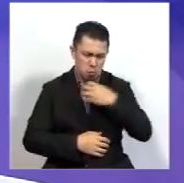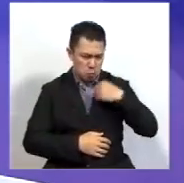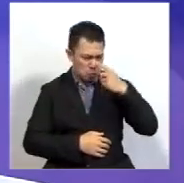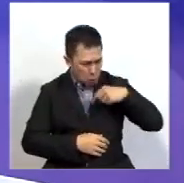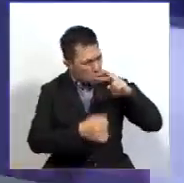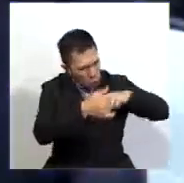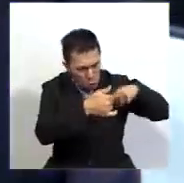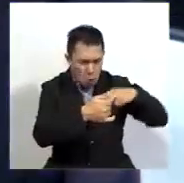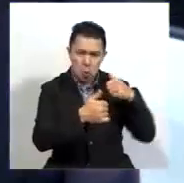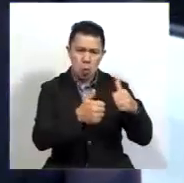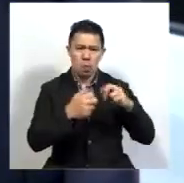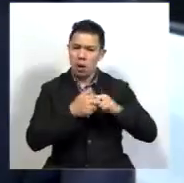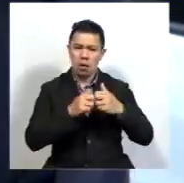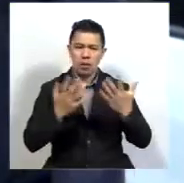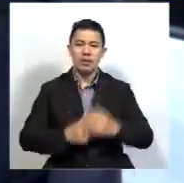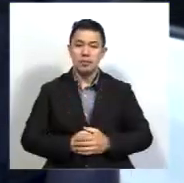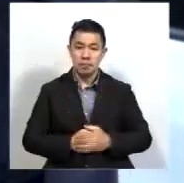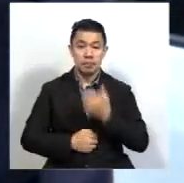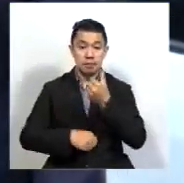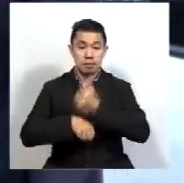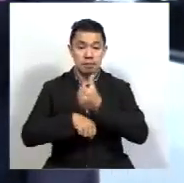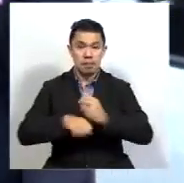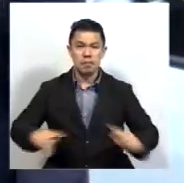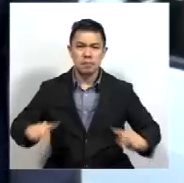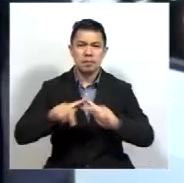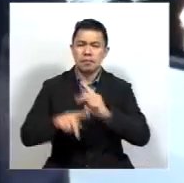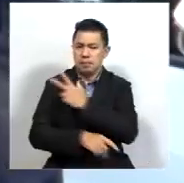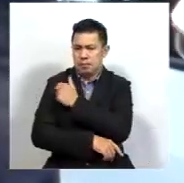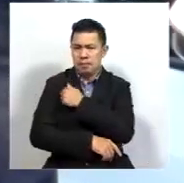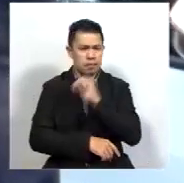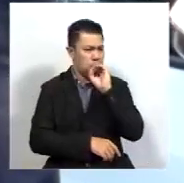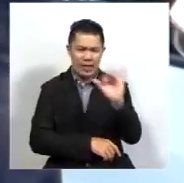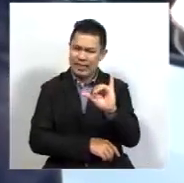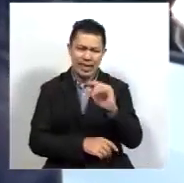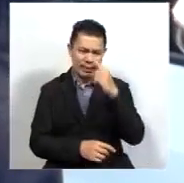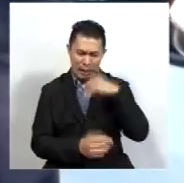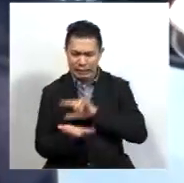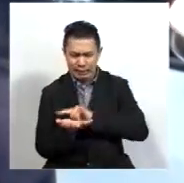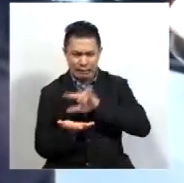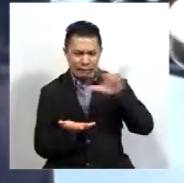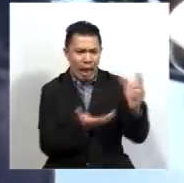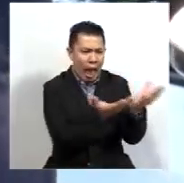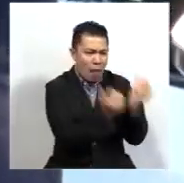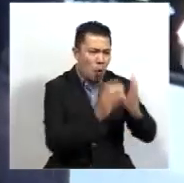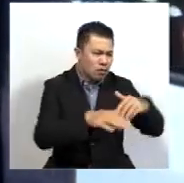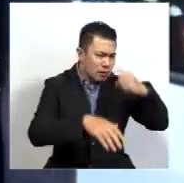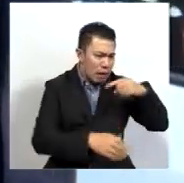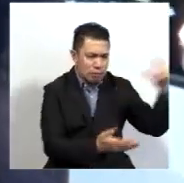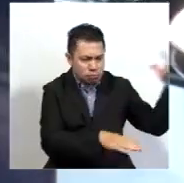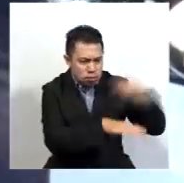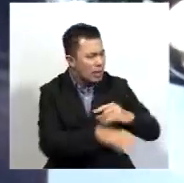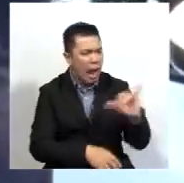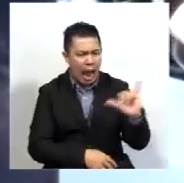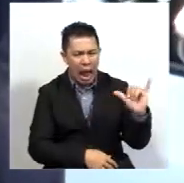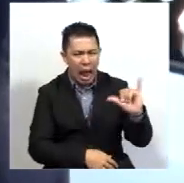นายอนุทินชาญวีรกูลรัฐมนตรีว่าการกระทรวงสาธารณสุขนะครับไม่สามารถระบุวันเวลาที่จะเดินทางไปรับคนไทยจากเมืองอู่ฮั่นได้นะ